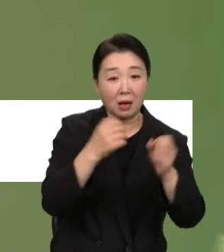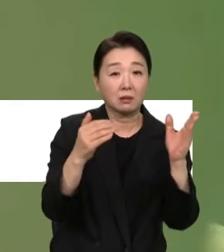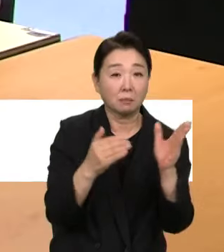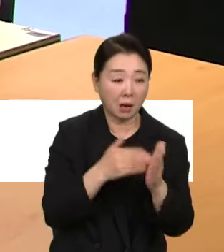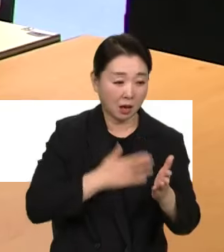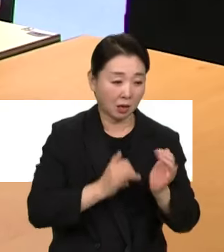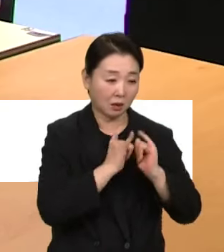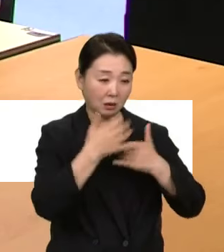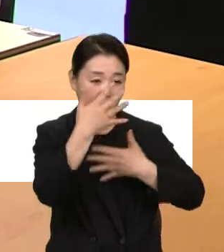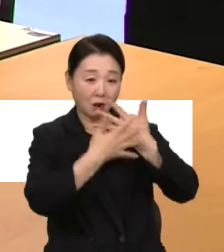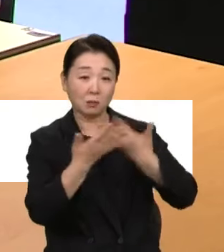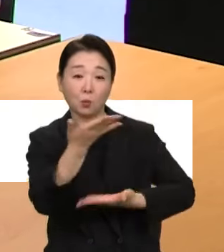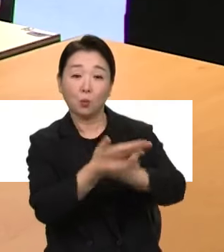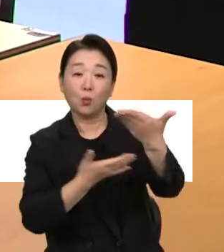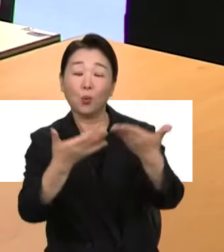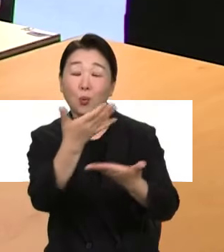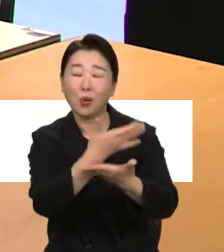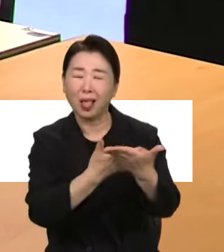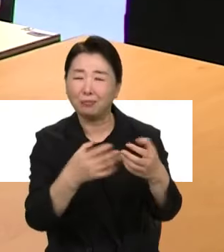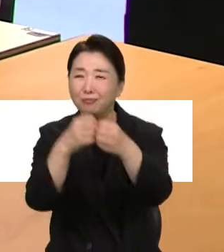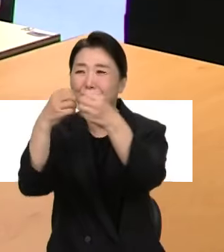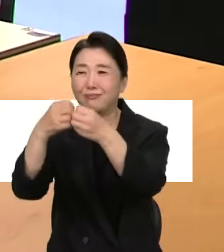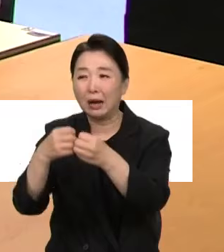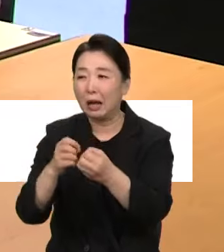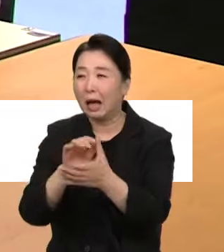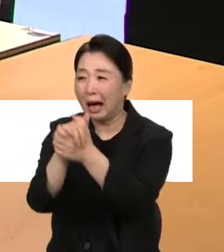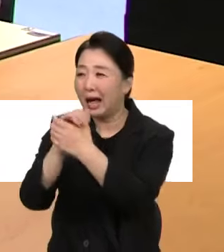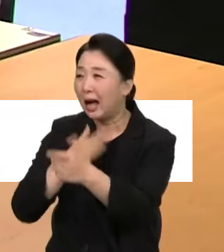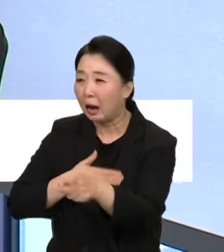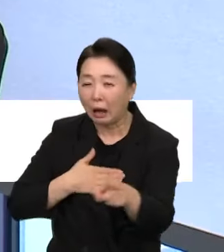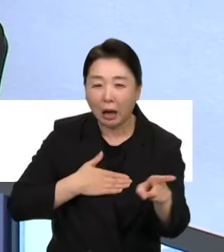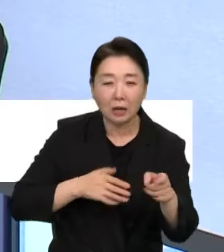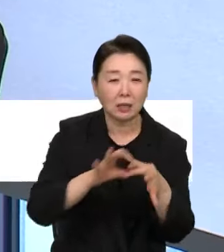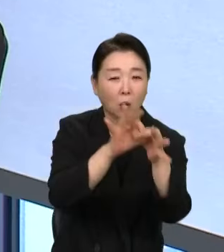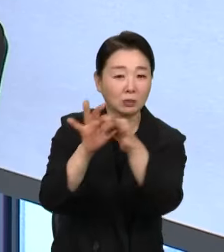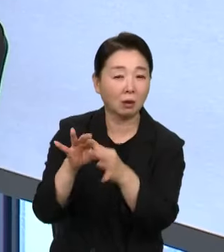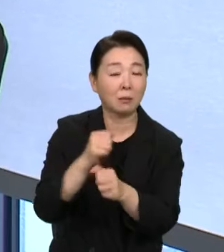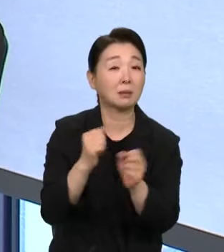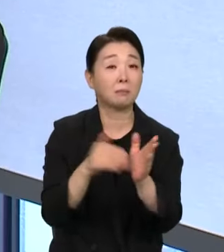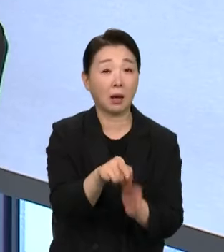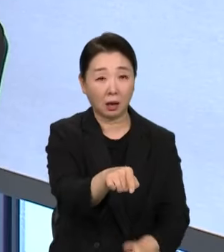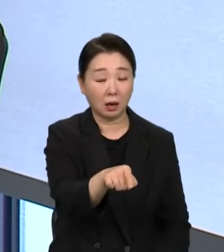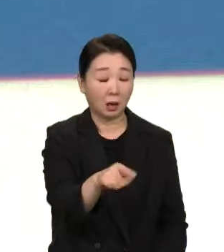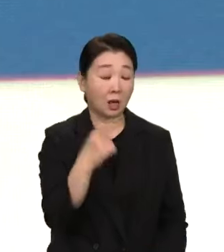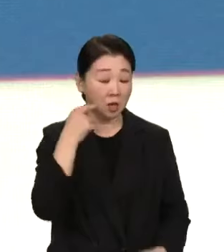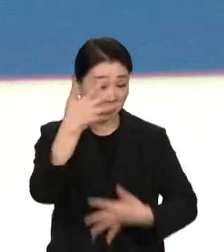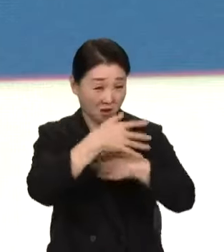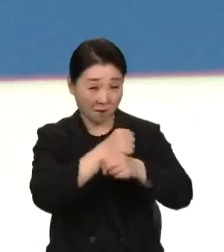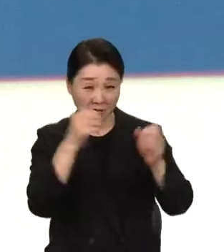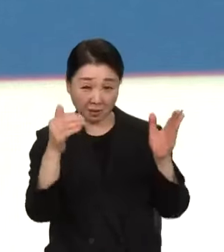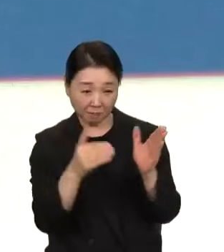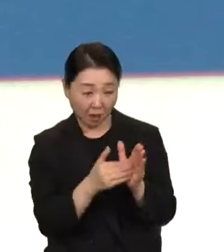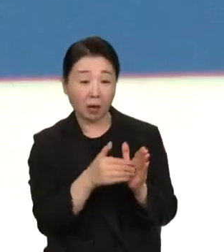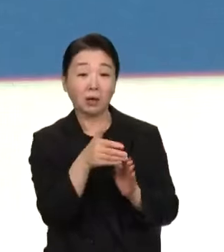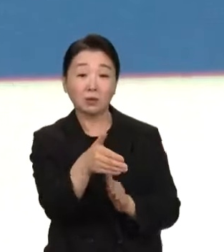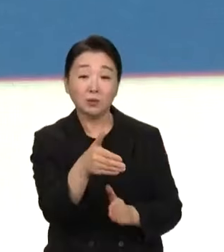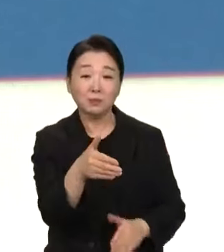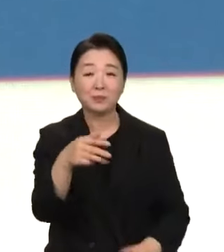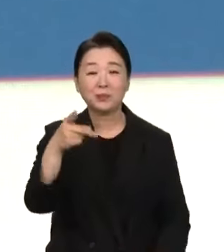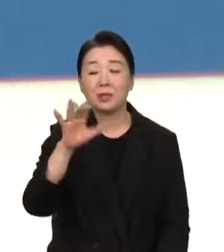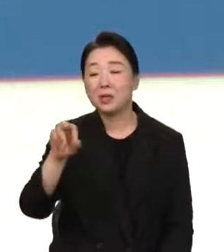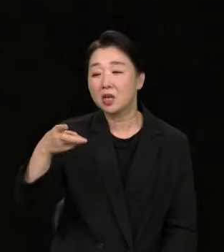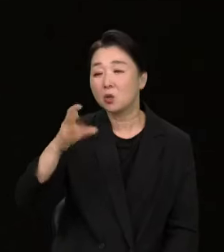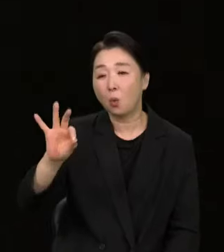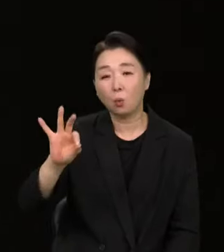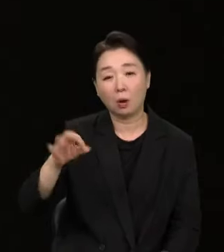영상물을 공유하는 겹지인 방 등 없는게 없습니다 이곳에서 디페이 그물을 제작해 주는 봇 링공 방에